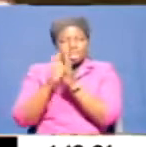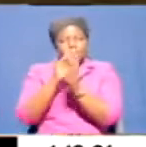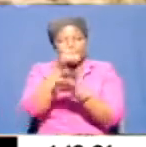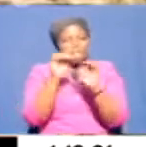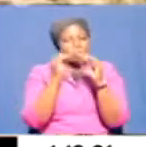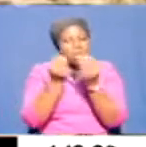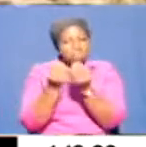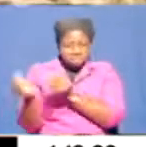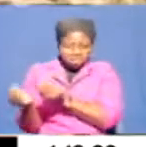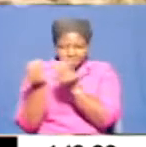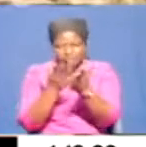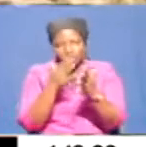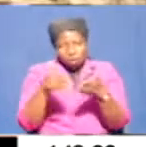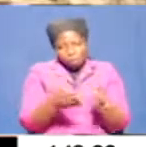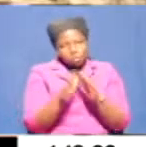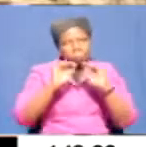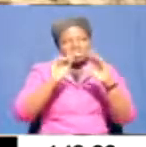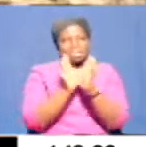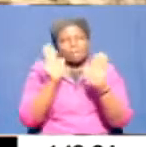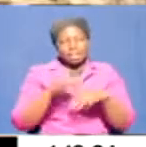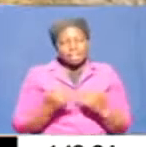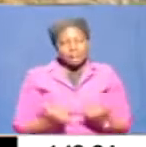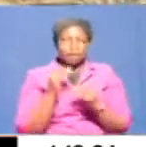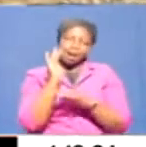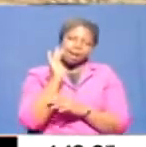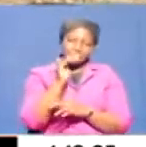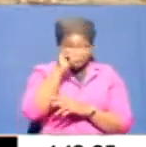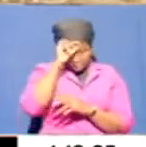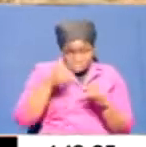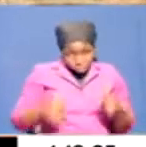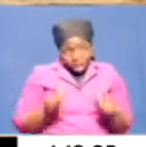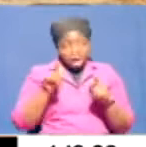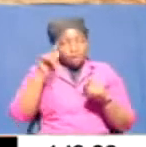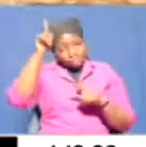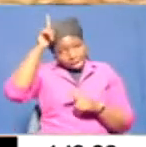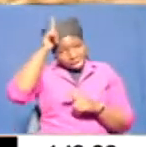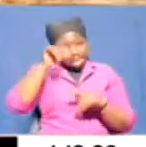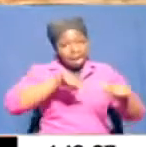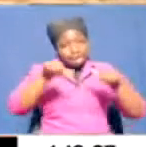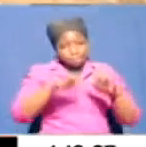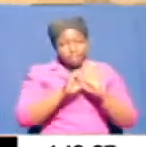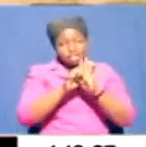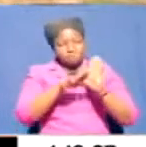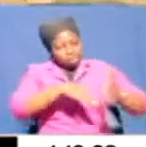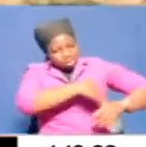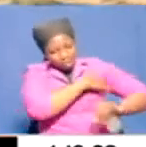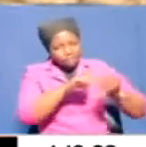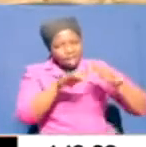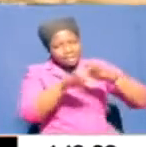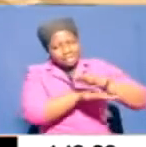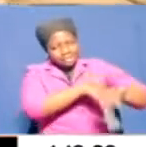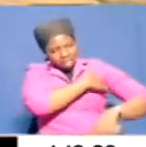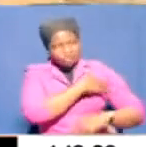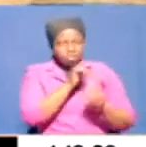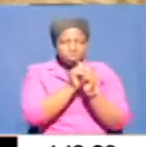hiyo nafasi. He now wants the government to allow grassroots administrators like chiefs and their assistants, as well as community-based organizations, to